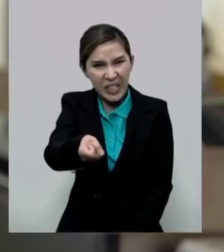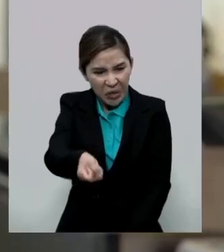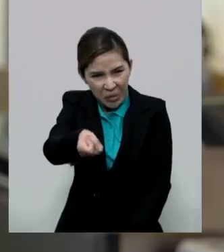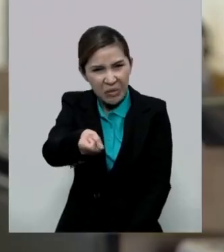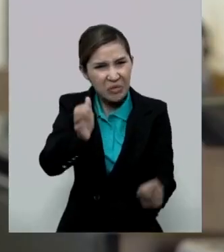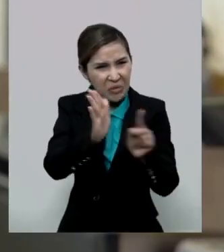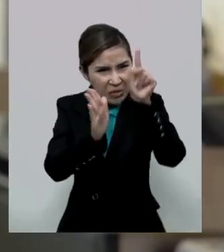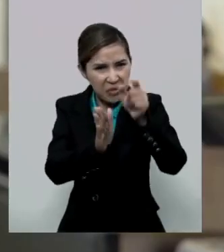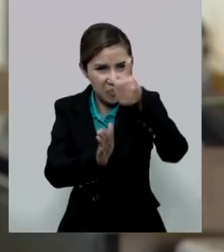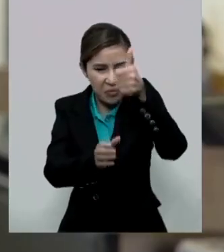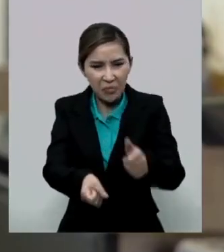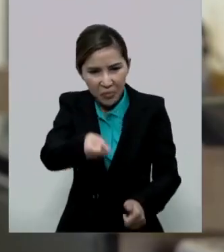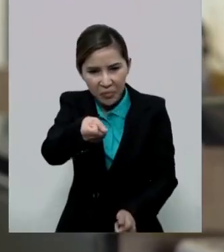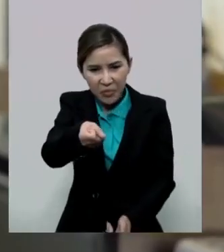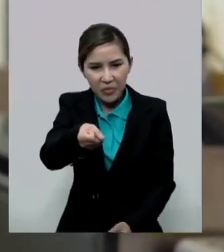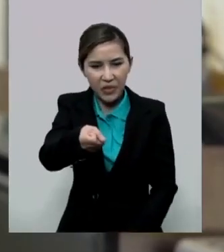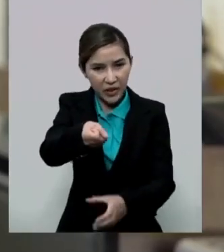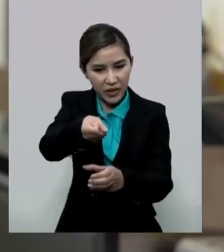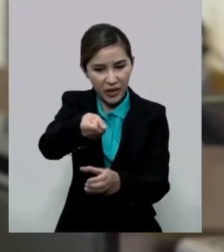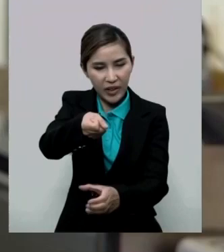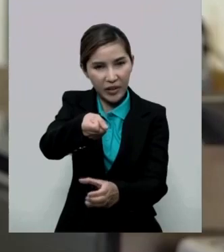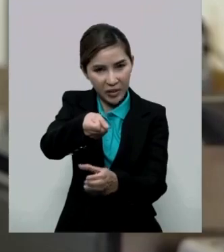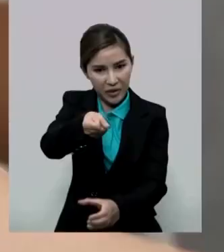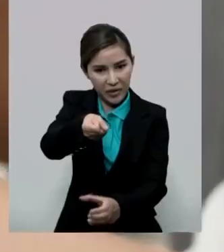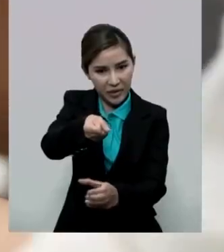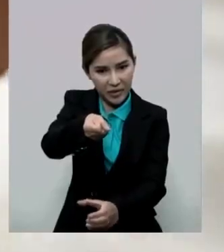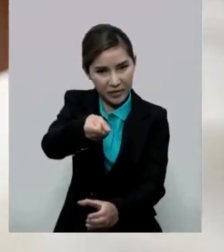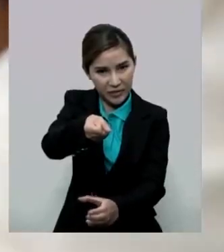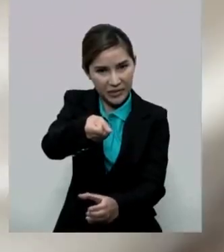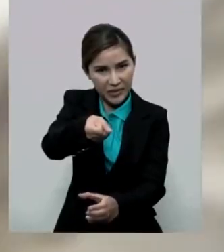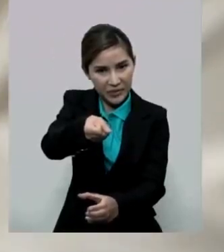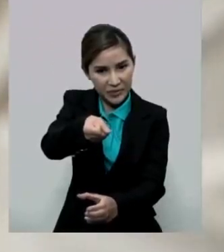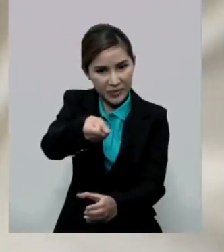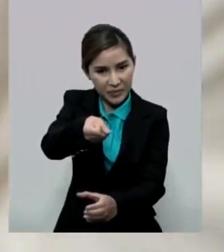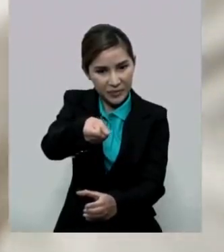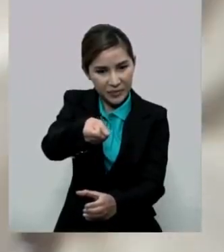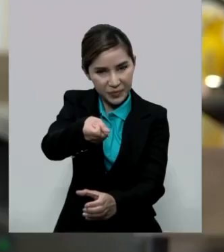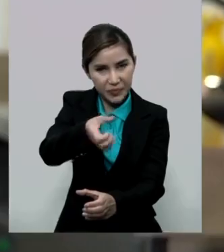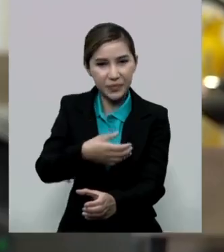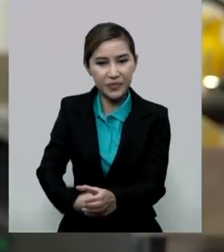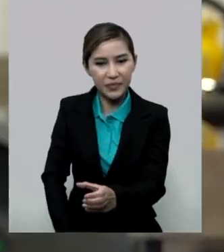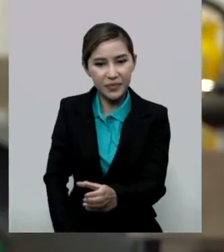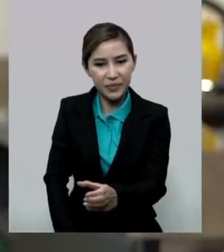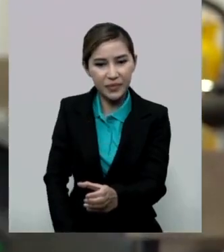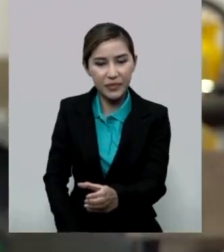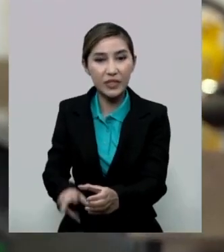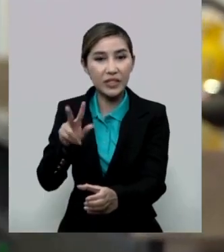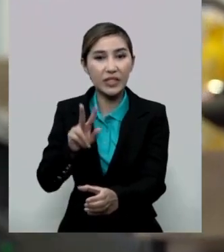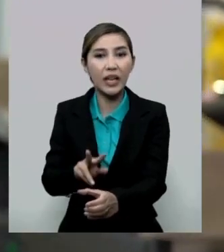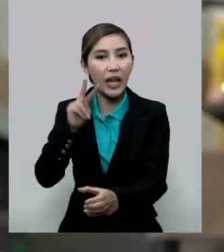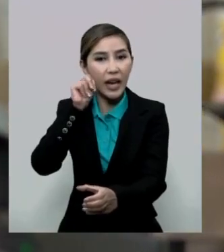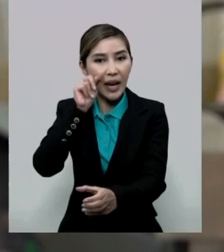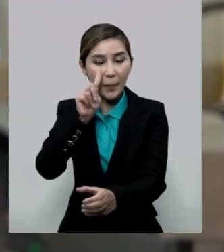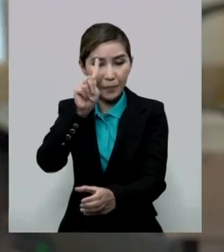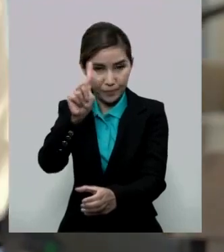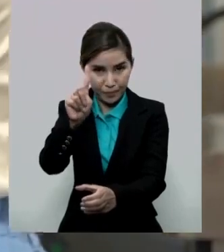ค โอเคโอ้พี่ทันใส่ครั้งเดียวได้เลยครับทีนี้แก้วข้างล่างครับเราตั้งได้เลยครับตั้งวางไว้ที่ถาด โอเค โอเคครับทีนี้ลาเต้ร้อนเ